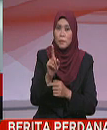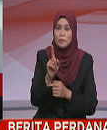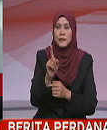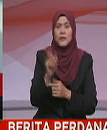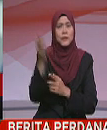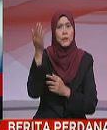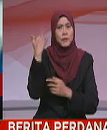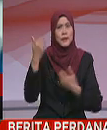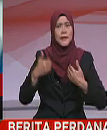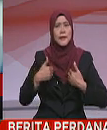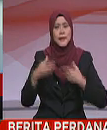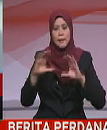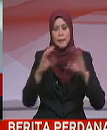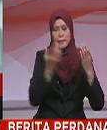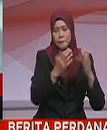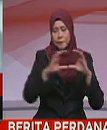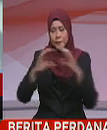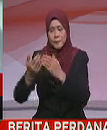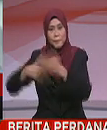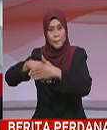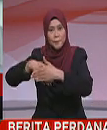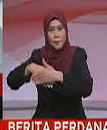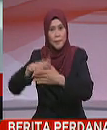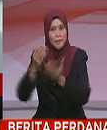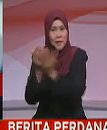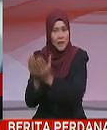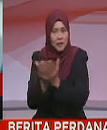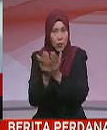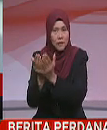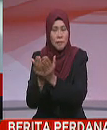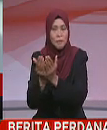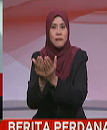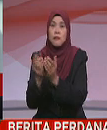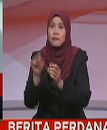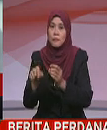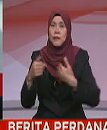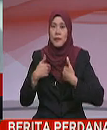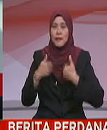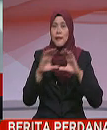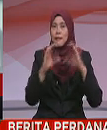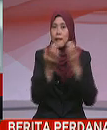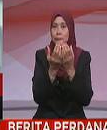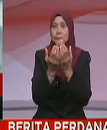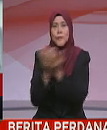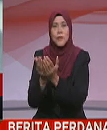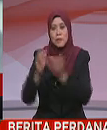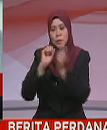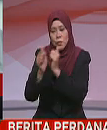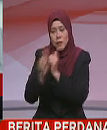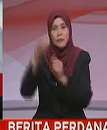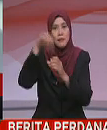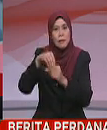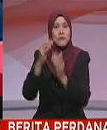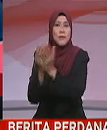ada dulu adalah mengenai kelab-kelab bola sepak yang ada di sekolah. Boleh ada juga bola sepak sukan di dalam